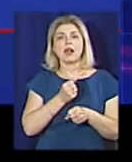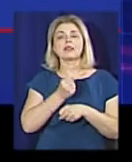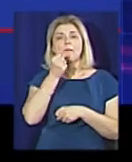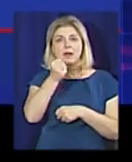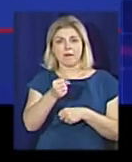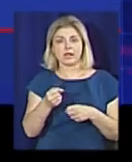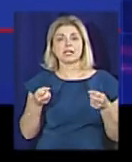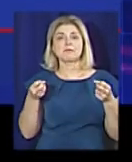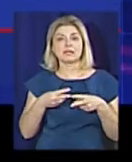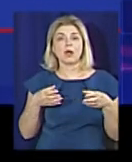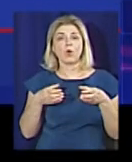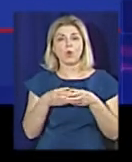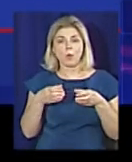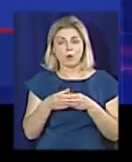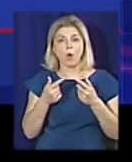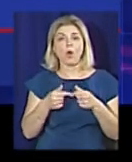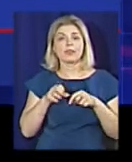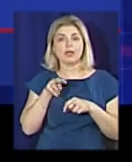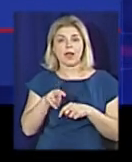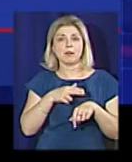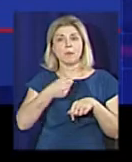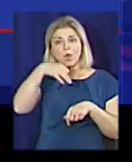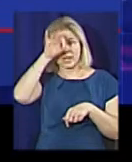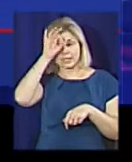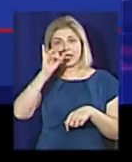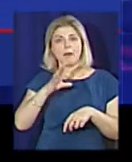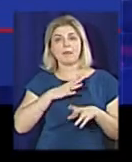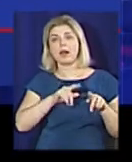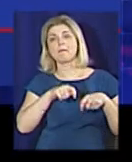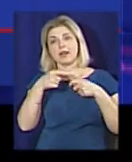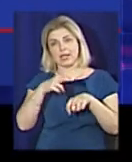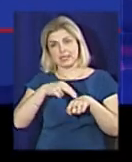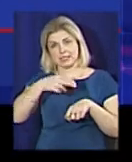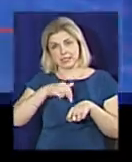Інгульського відділку поліції та даних громадян було передано слідчим.